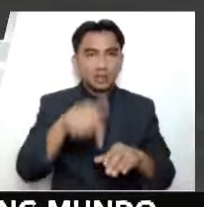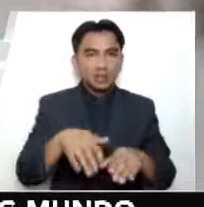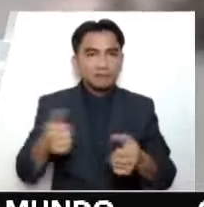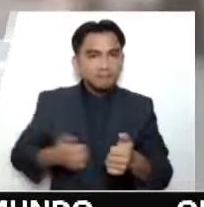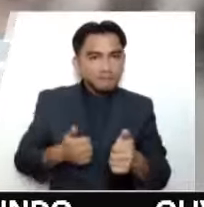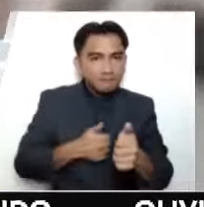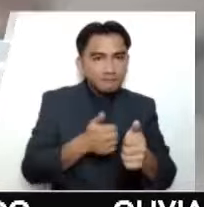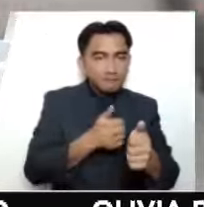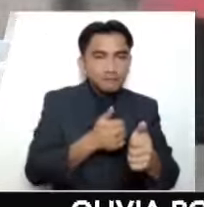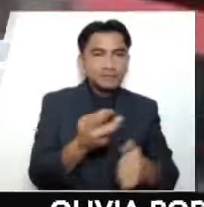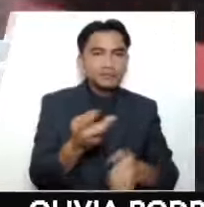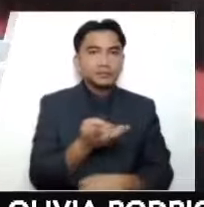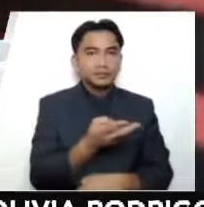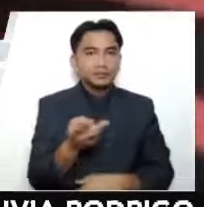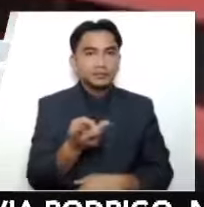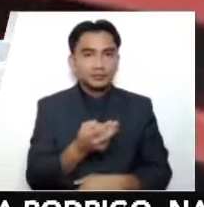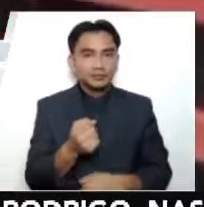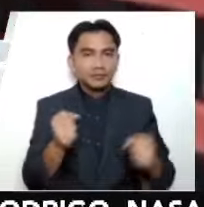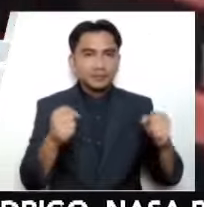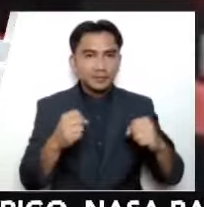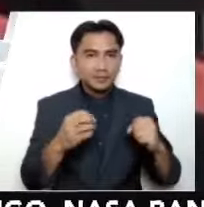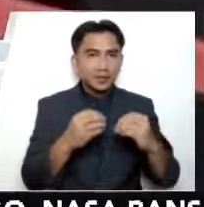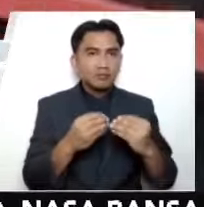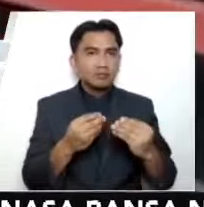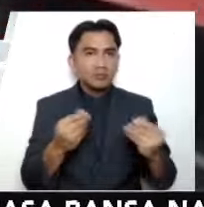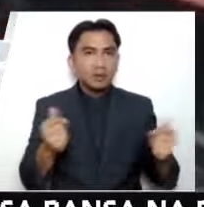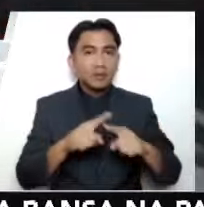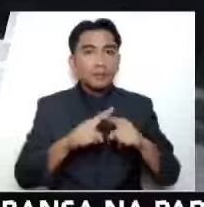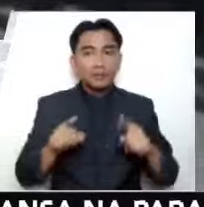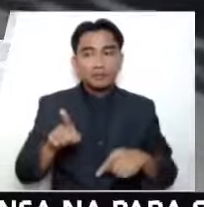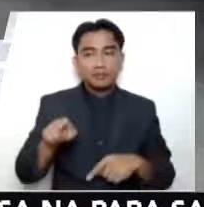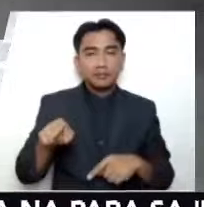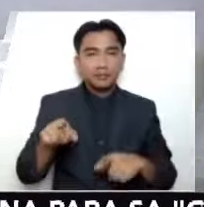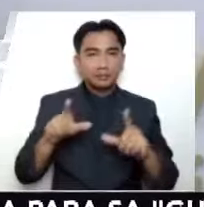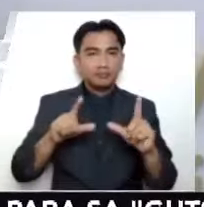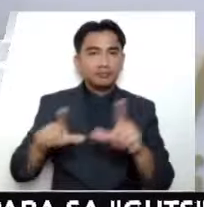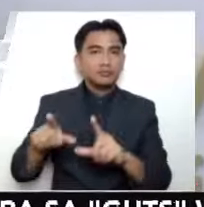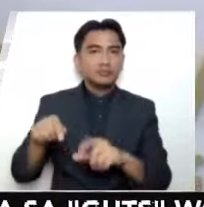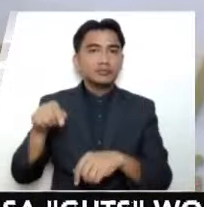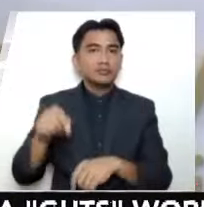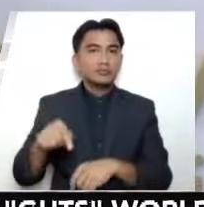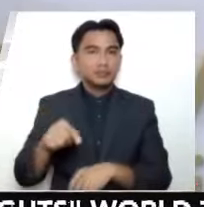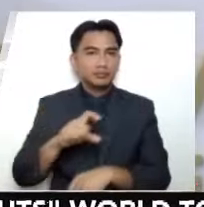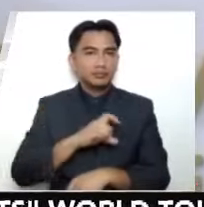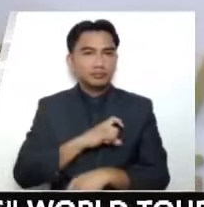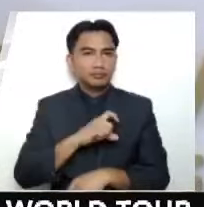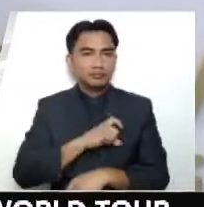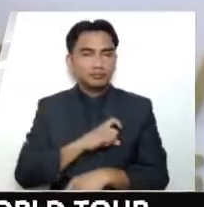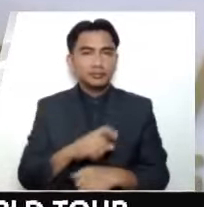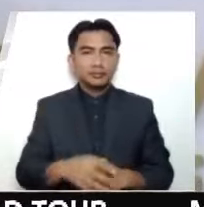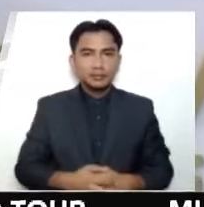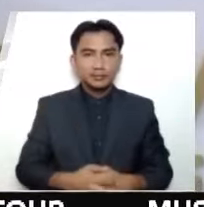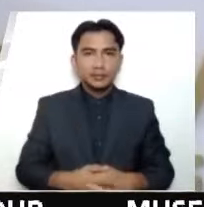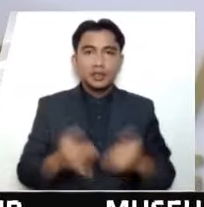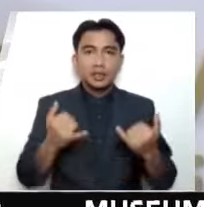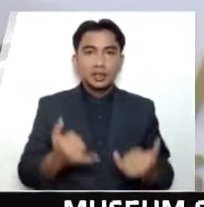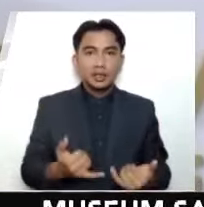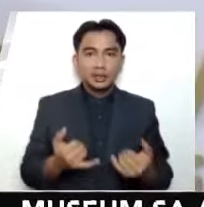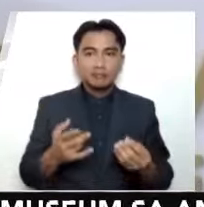dalawa, pero maharap pa rin ang pulis sa administrative investigation. Na-relieve na siya doon sa kanyang pwesto